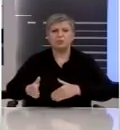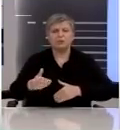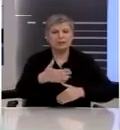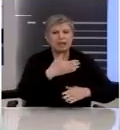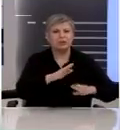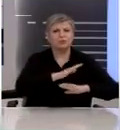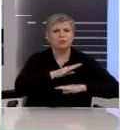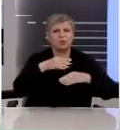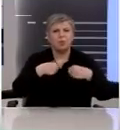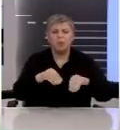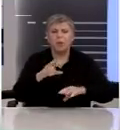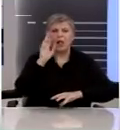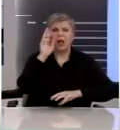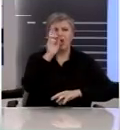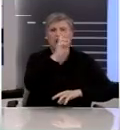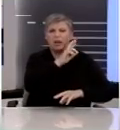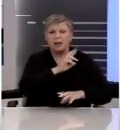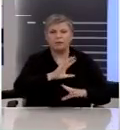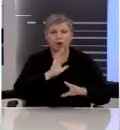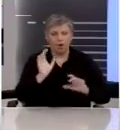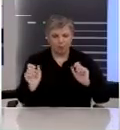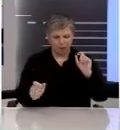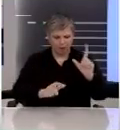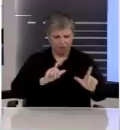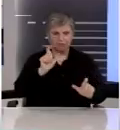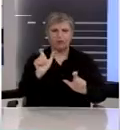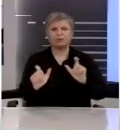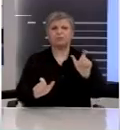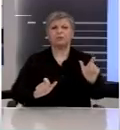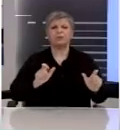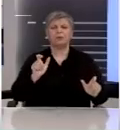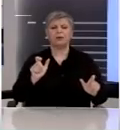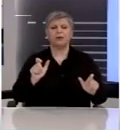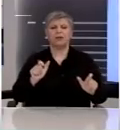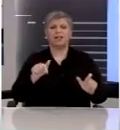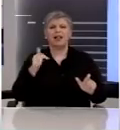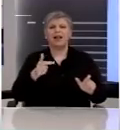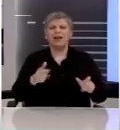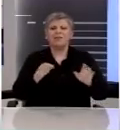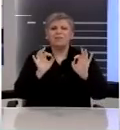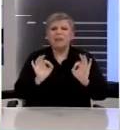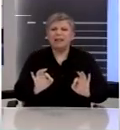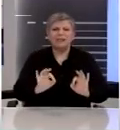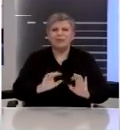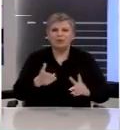εξοπλιστικά, Σαουδική Αραβία, και κανείς δεν έχει καταλάβει γιατί ακριβώς κατηγορείται και ποιον